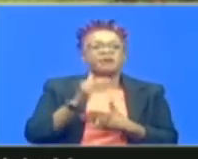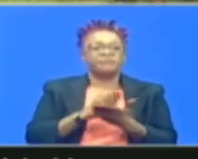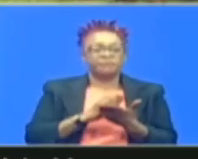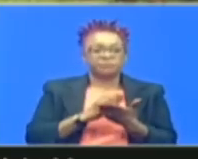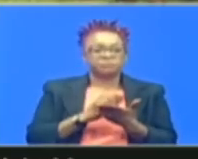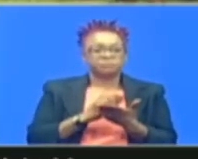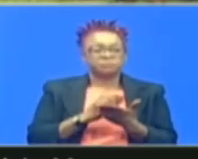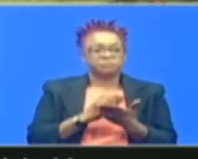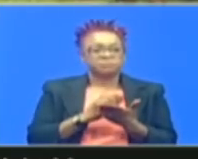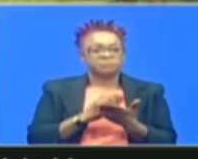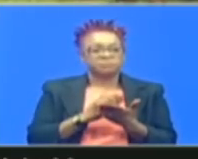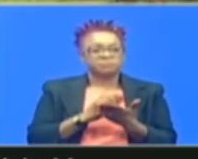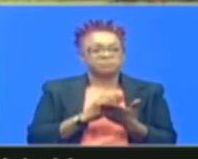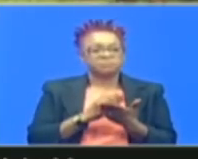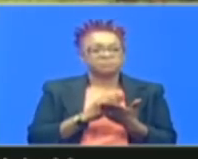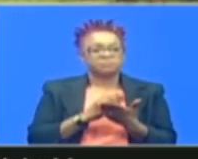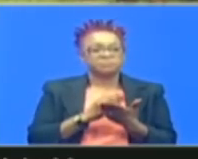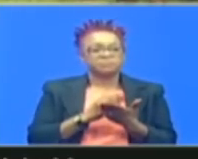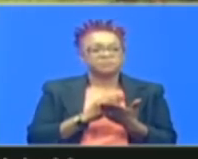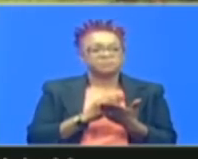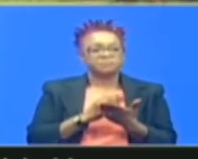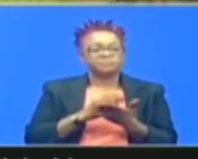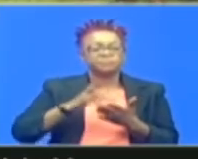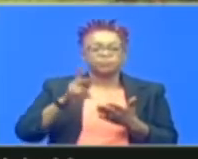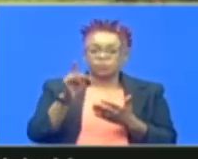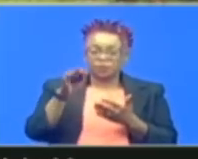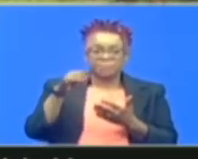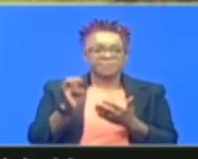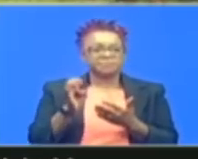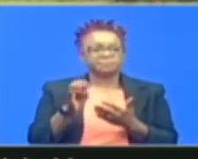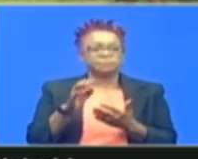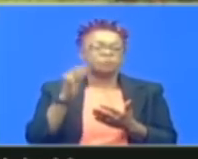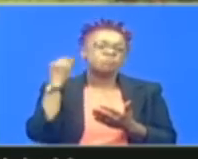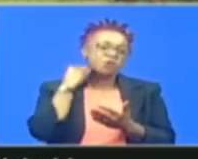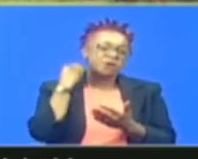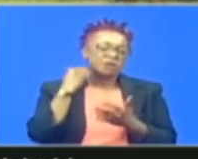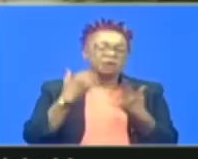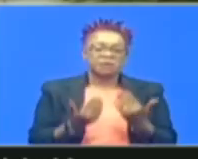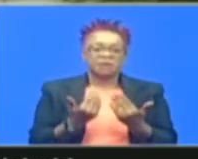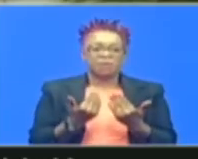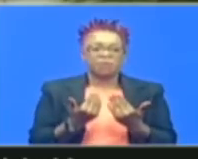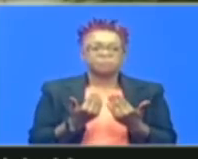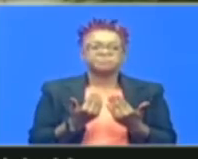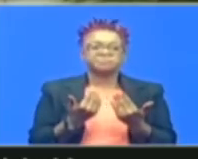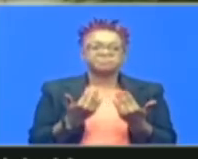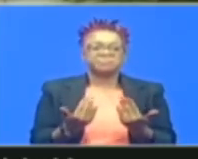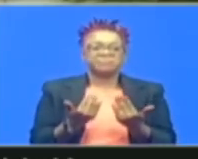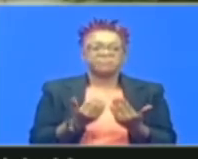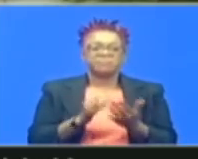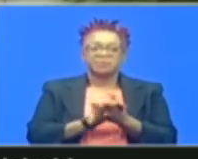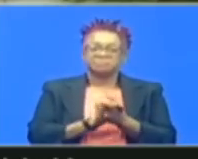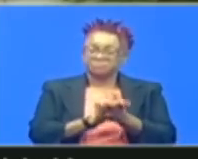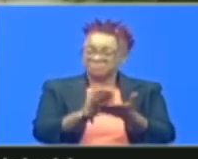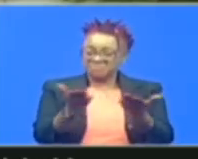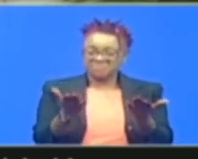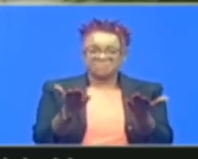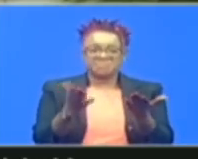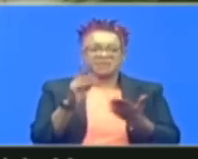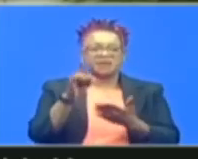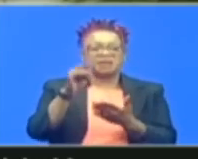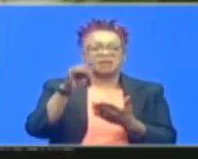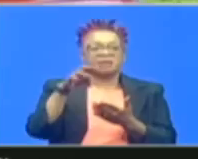Atamani. Kijiji cha Koibe katika kaunti ya Murang'a kinampa mkono buriani Derrick Macharia, mwanafunzi wa chuo